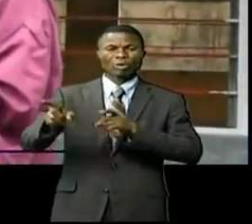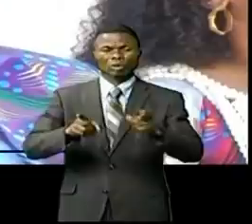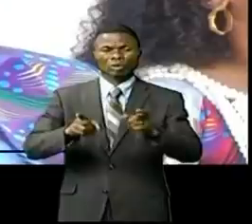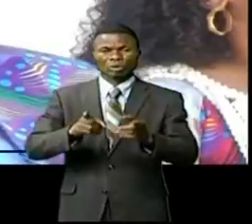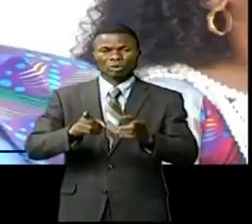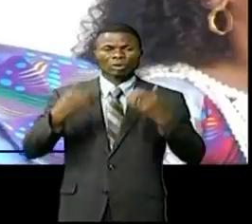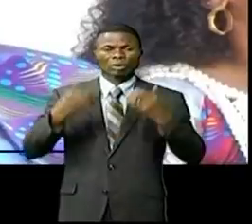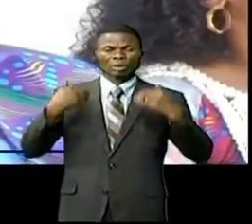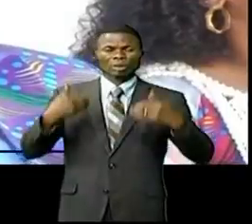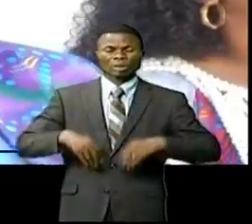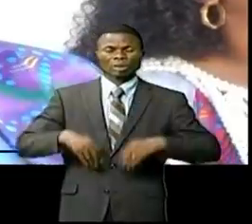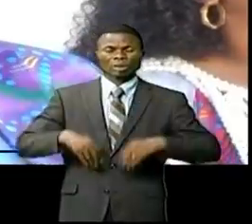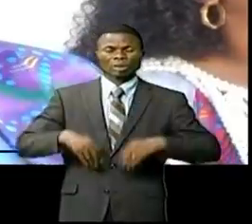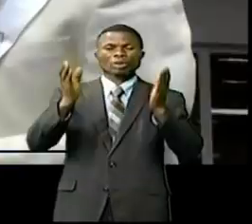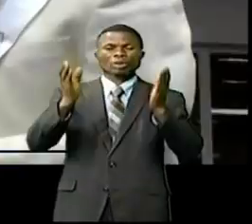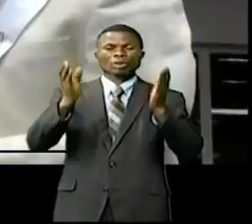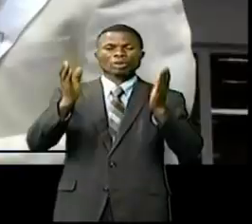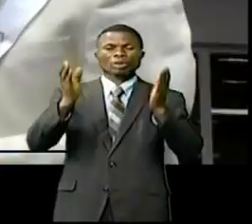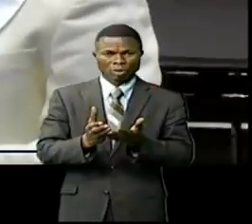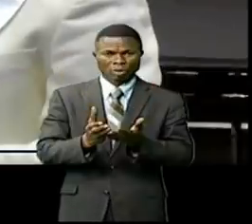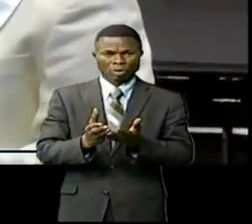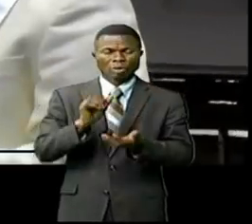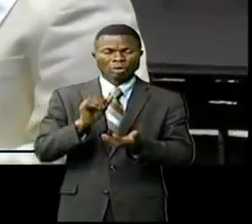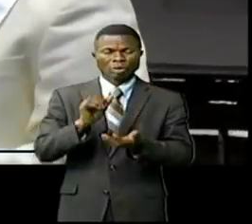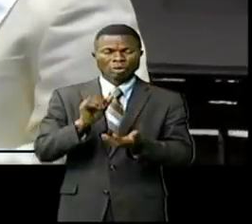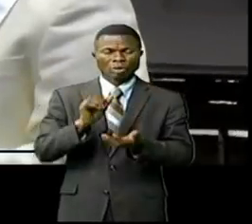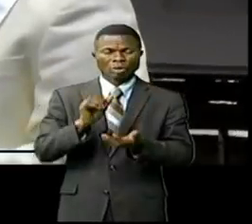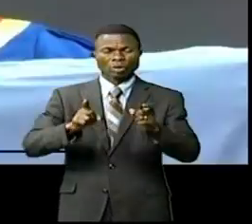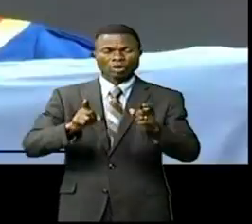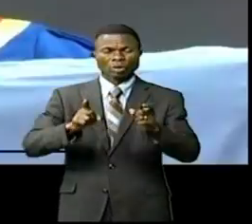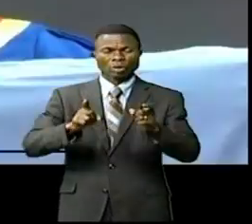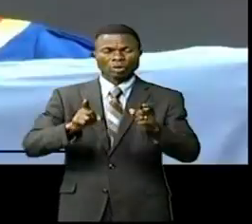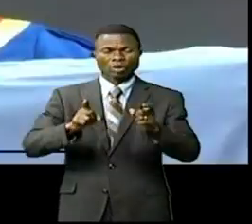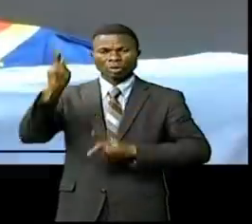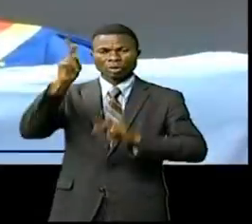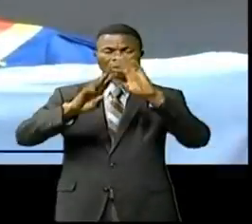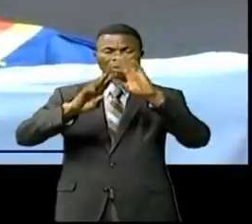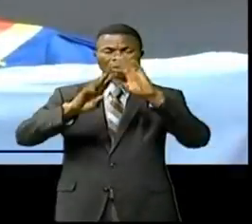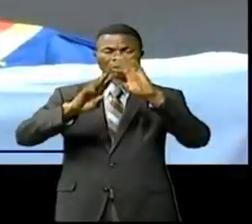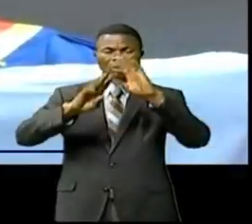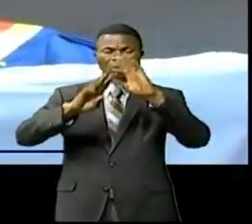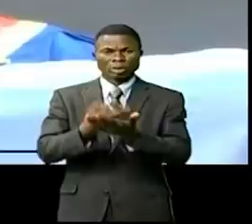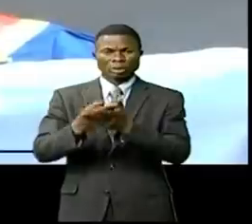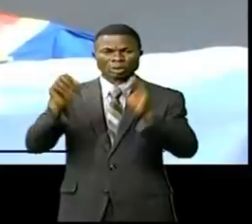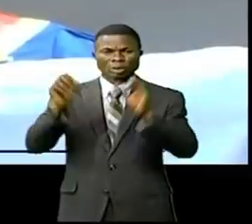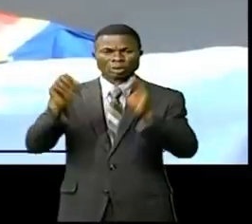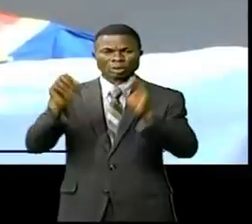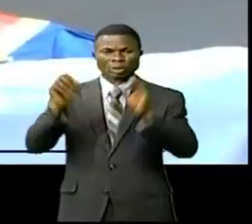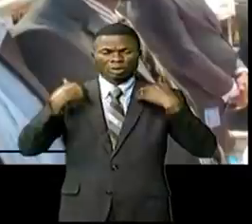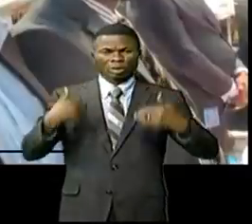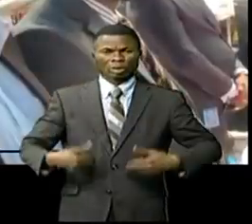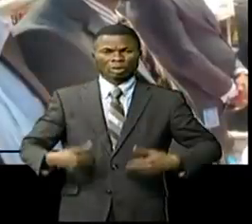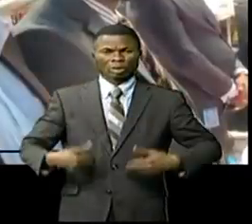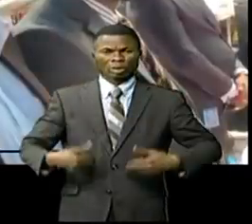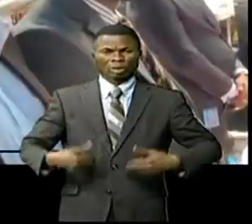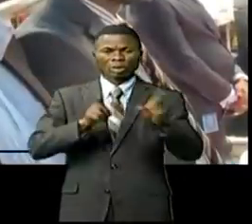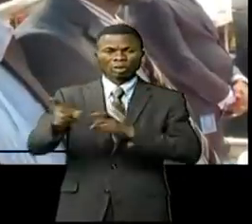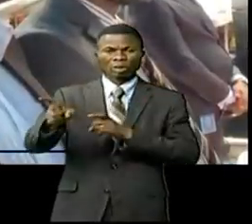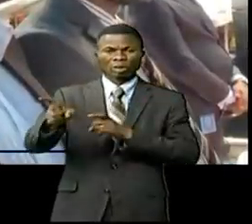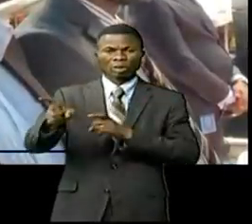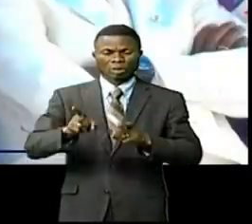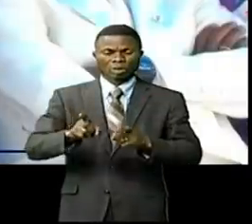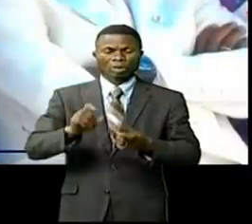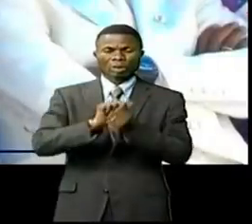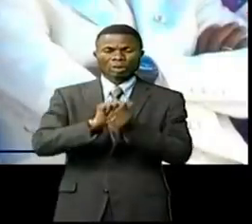santé communautaire, incluant les options santé publique et financement des systèmes de santé, ainsi que l'option